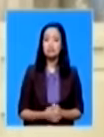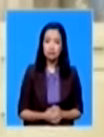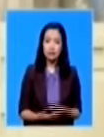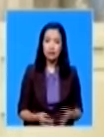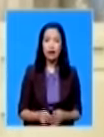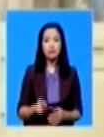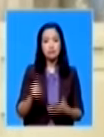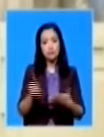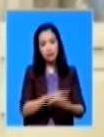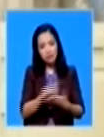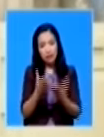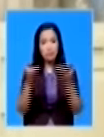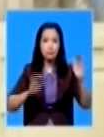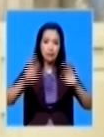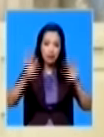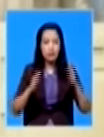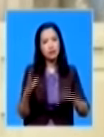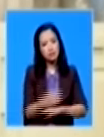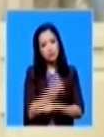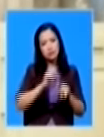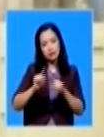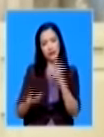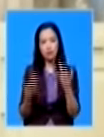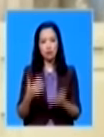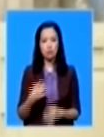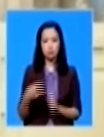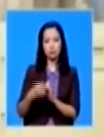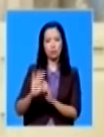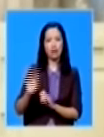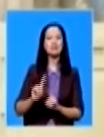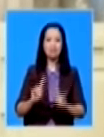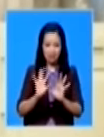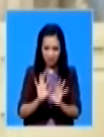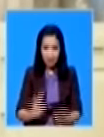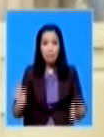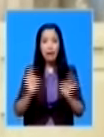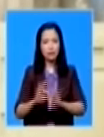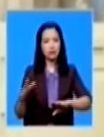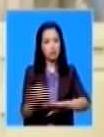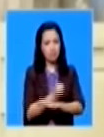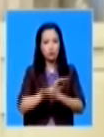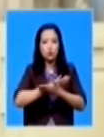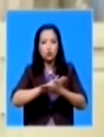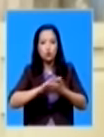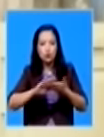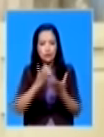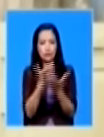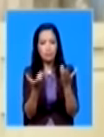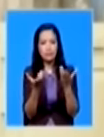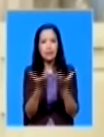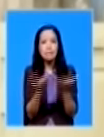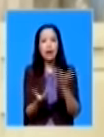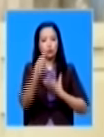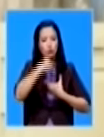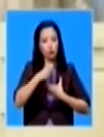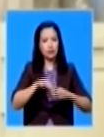ลือกตั้งประชาธิปไตยเป็นการเมืองก็ว่าไปที่ผมไม่ยุ่งแต่ขอให้เป็นการเมืองที่มันสุจริตมีธรรมาภิบาลในการมหาประเทศข